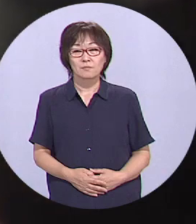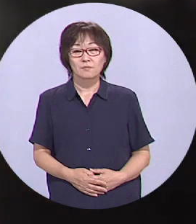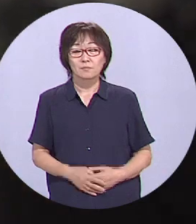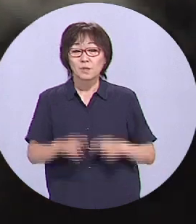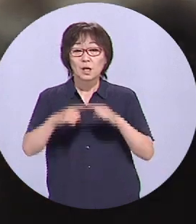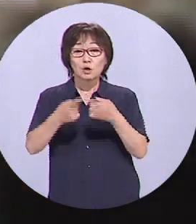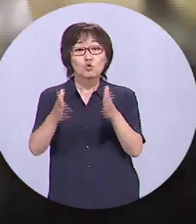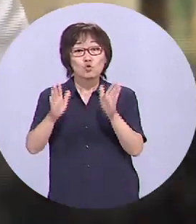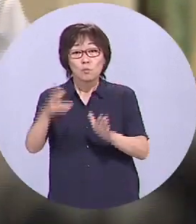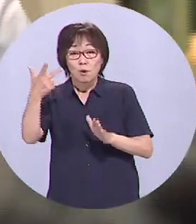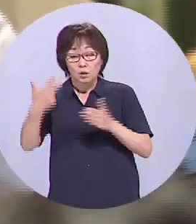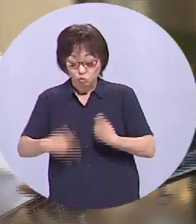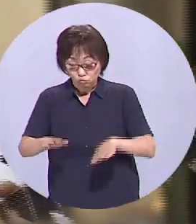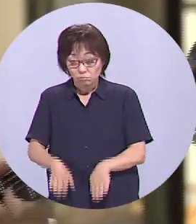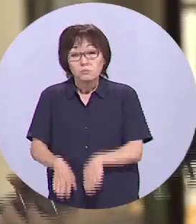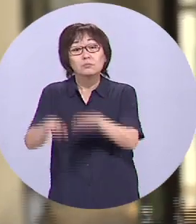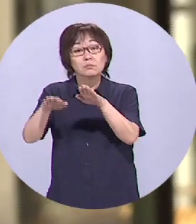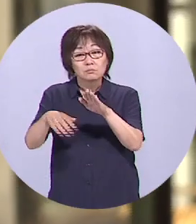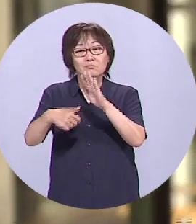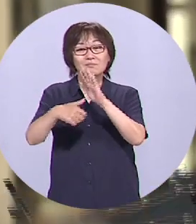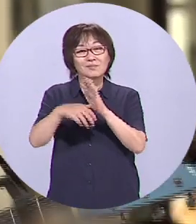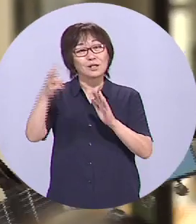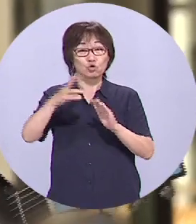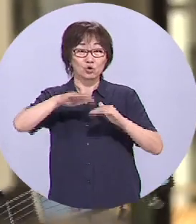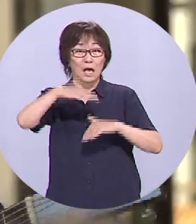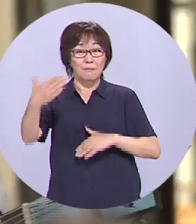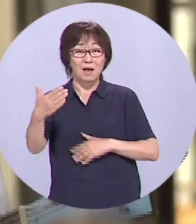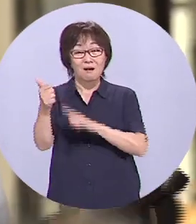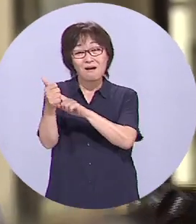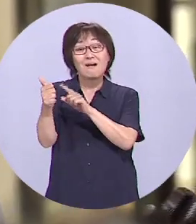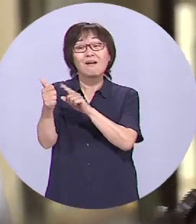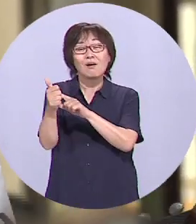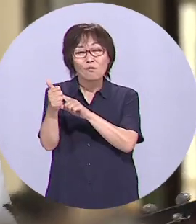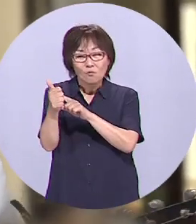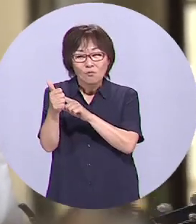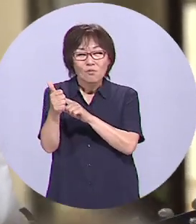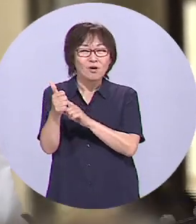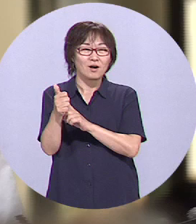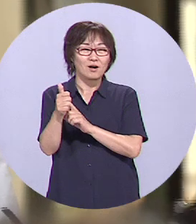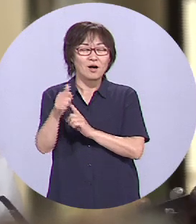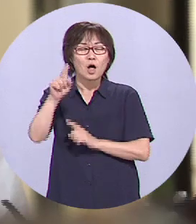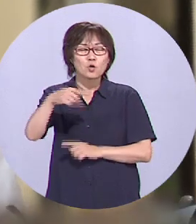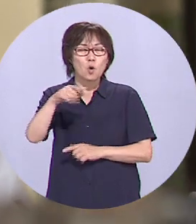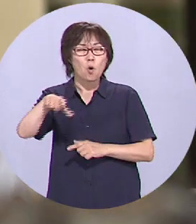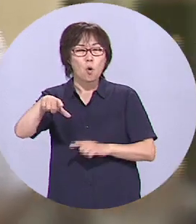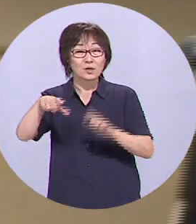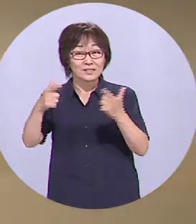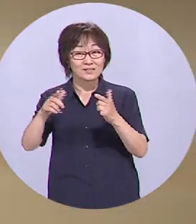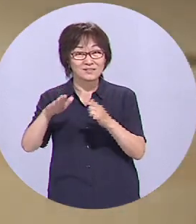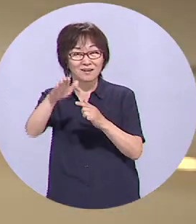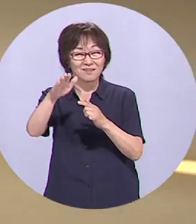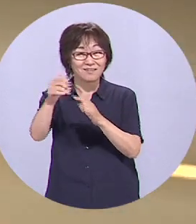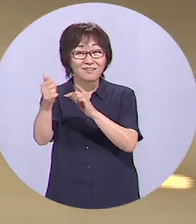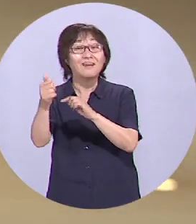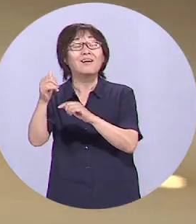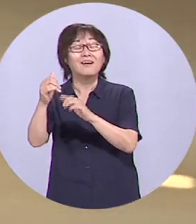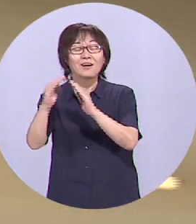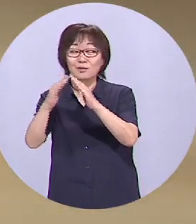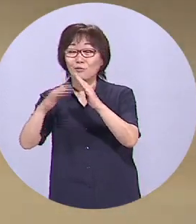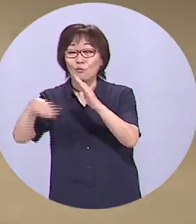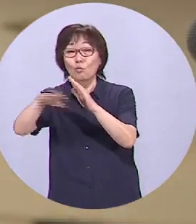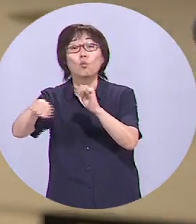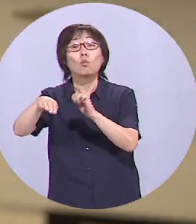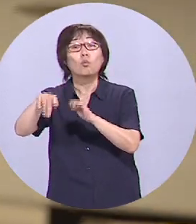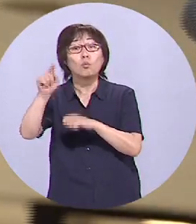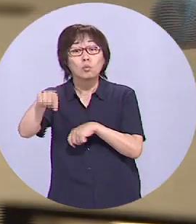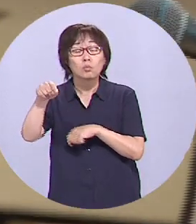入間市出身の杉山さんは乃木坂46や家入レオさんに楽曲を提供。2017年に日本レコード